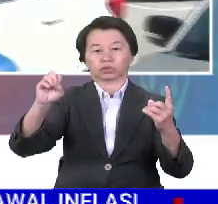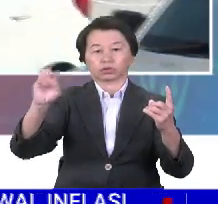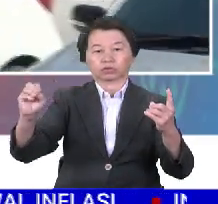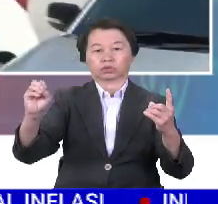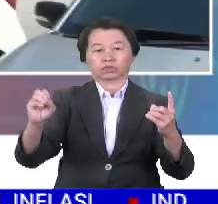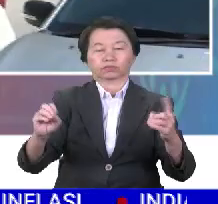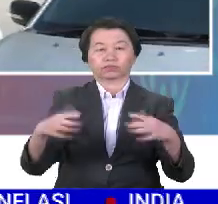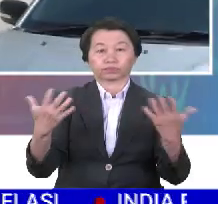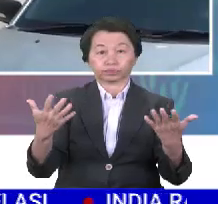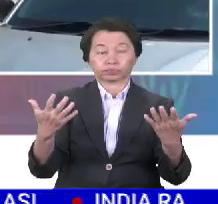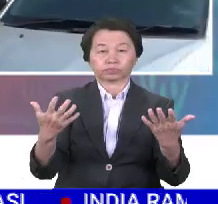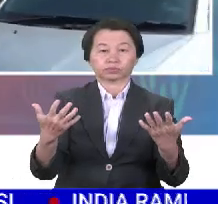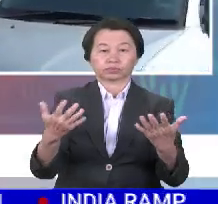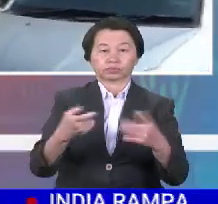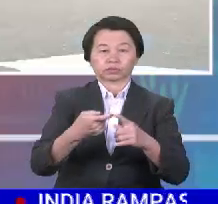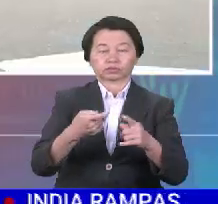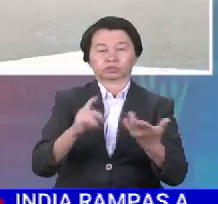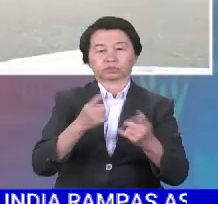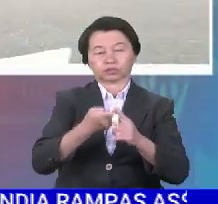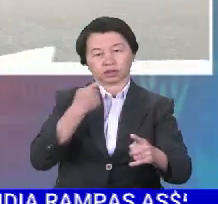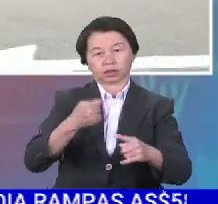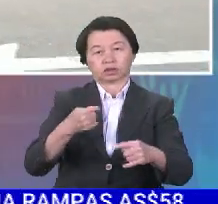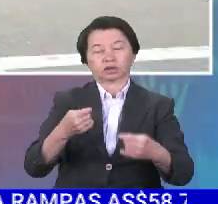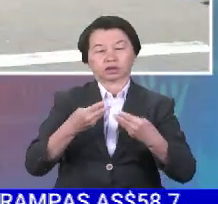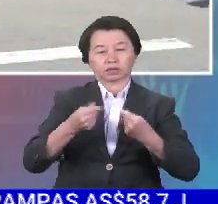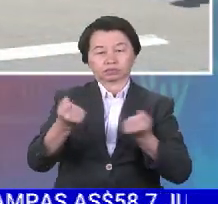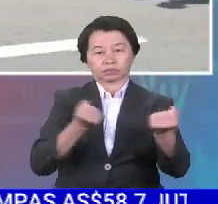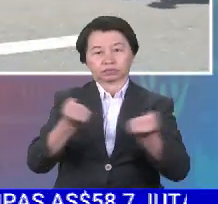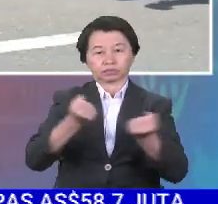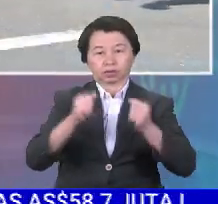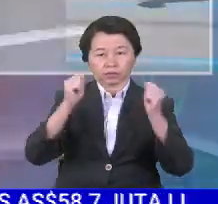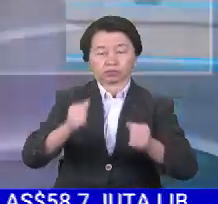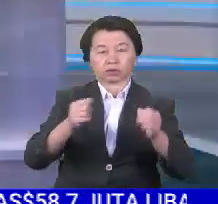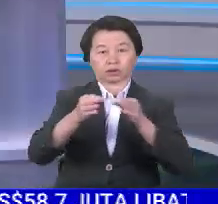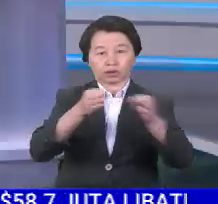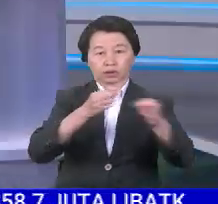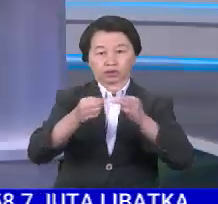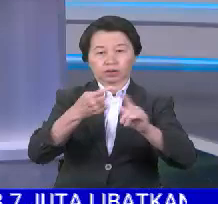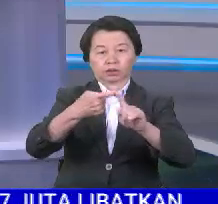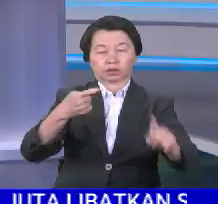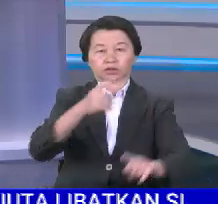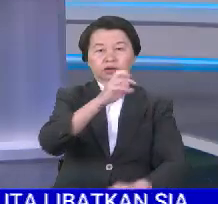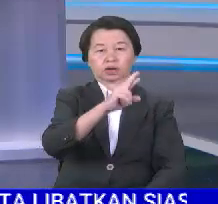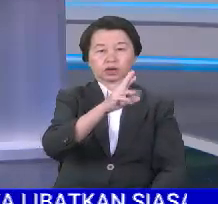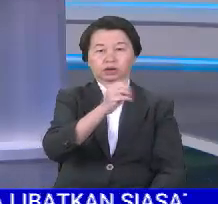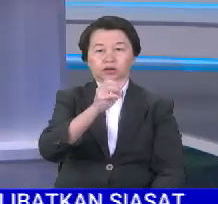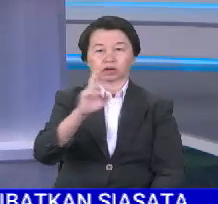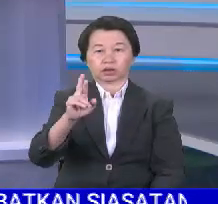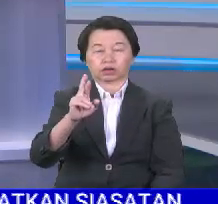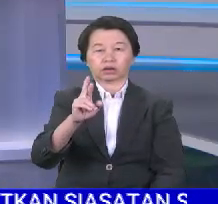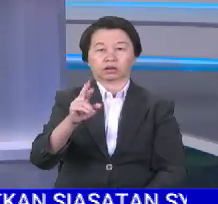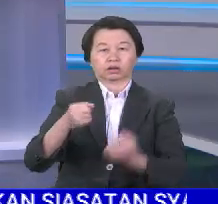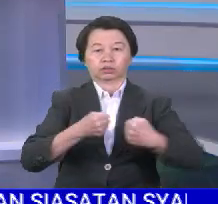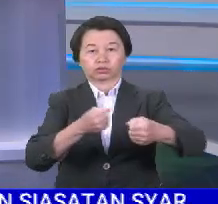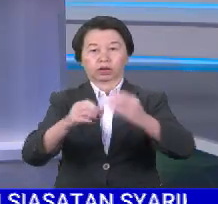1-800-88-00-00. Saya kira setakat ini saja perkembangan semasa aliran trafik yang saya dapat kongsikan langsung dari R&R Sungai Buloh ini.